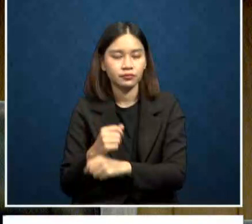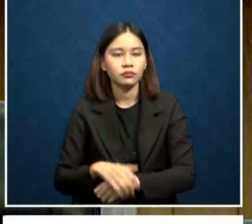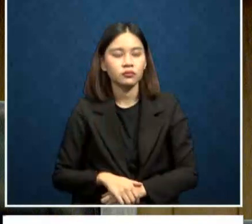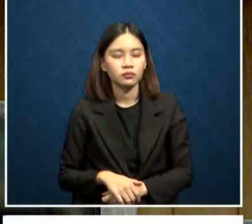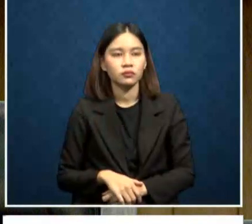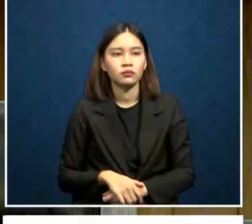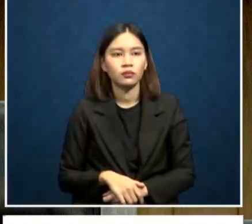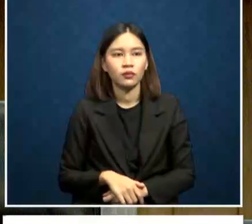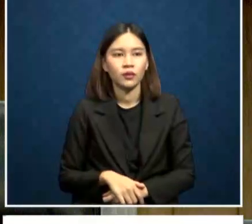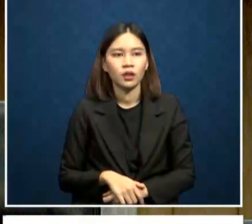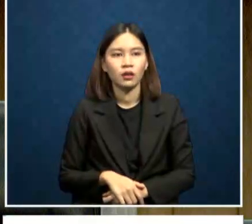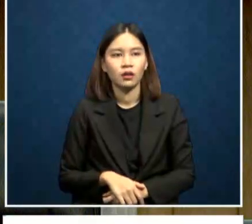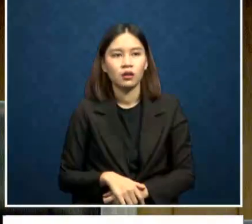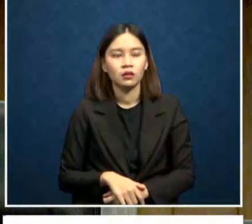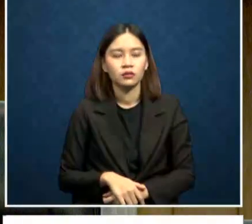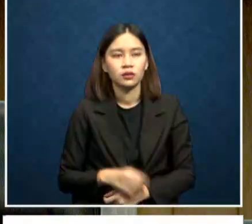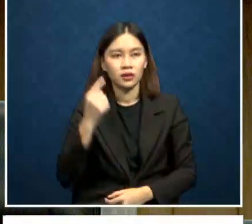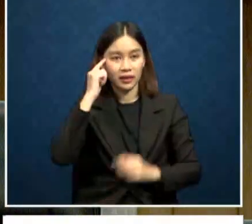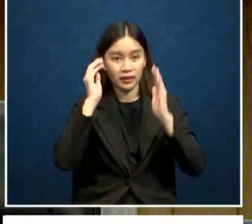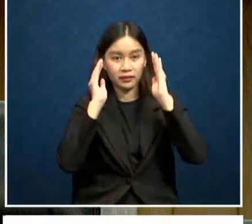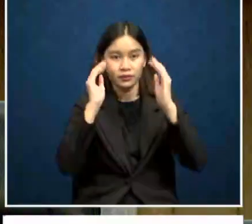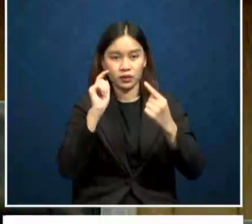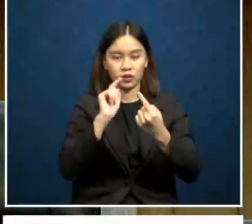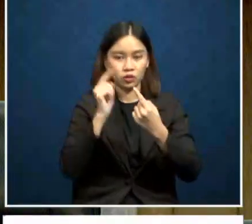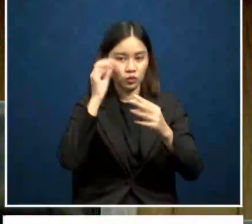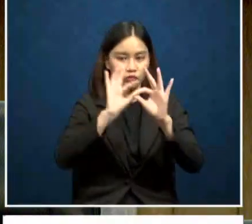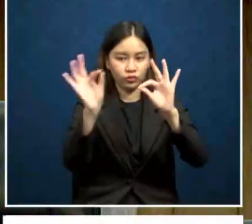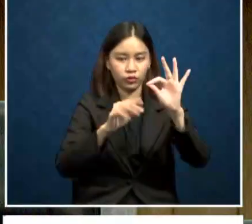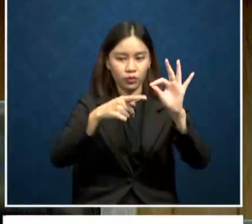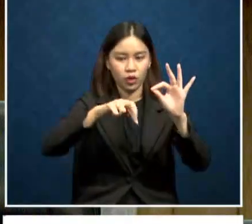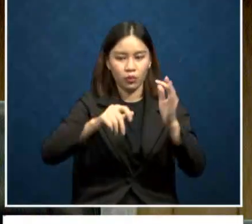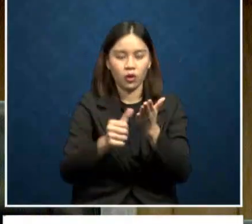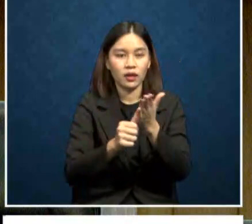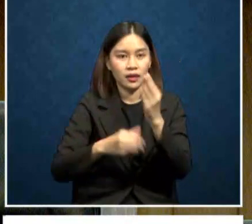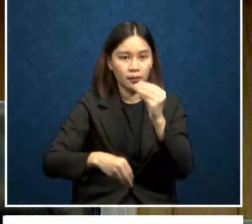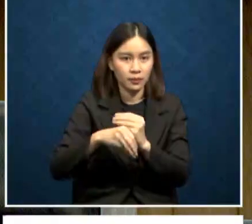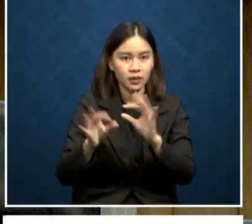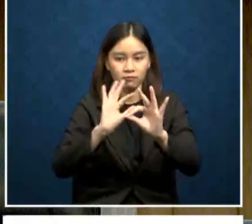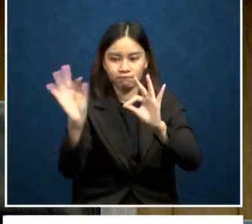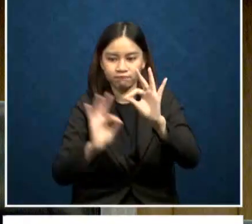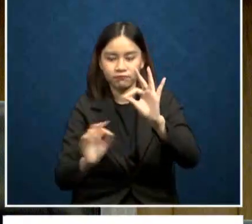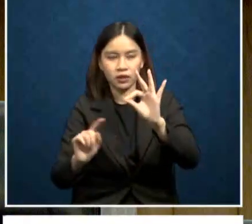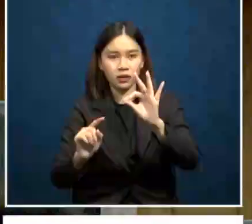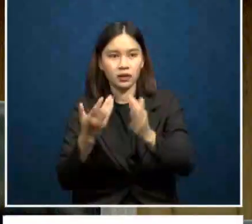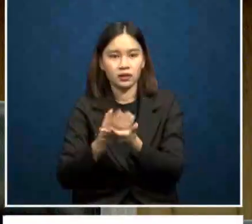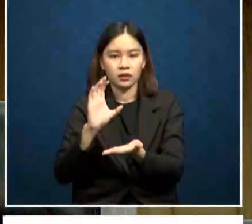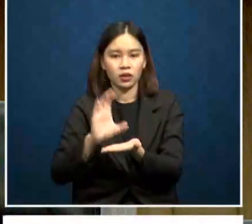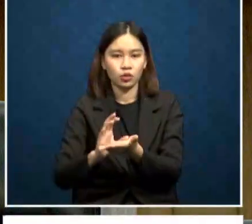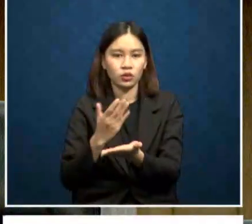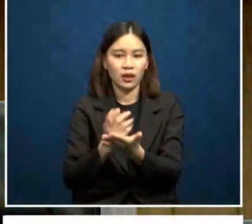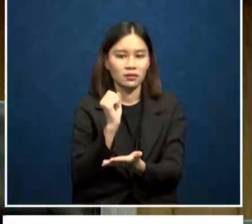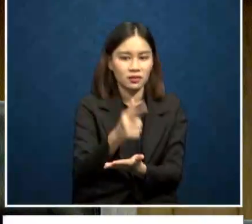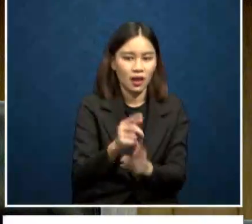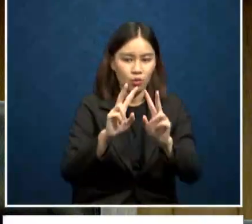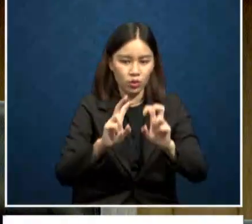ของตามเจตนารมณ์ของพรบนะครับที่แก้ไขเพิ่มเติมแล้วที่มีระบุเรื่องว่าการเป็นทุนค่าใช้จ่ายในการศึกษา